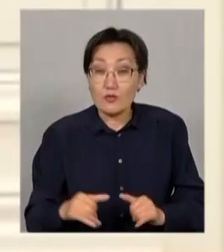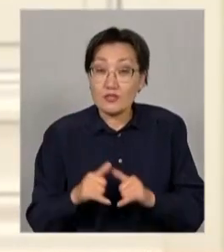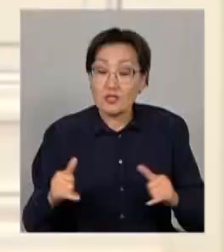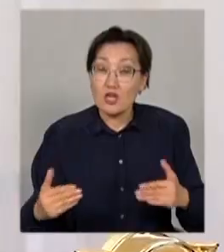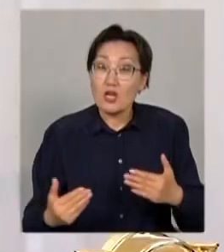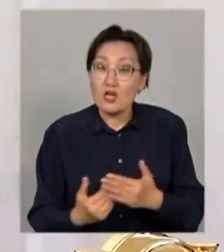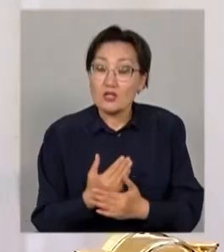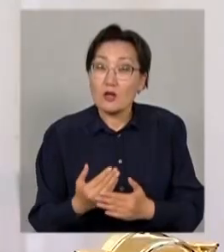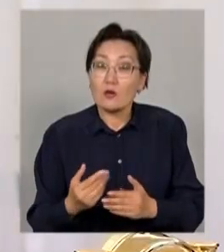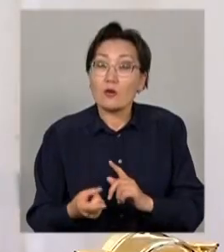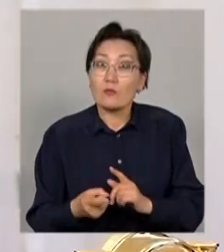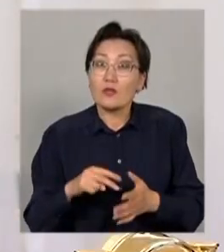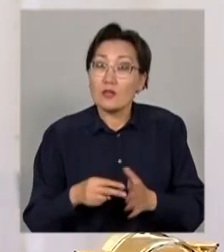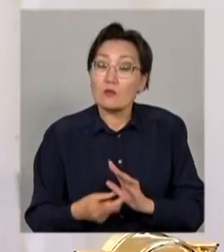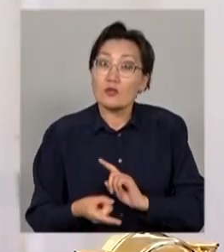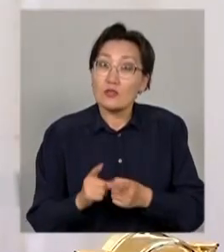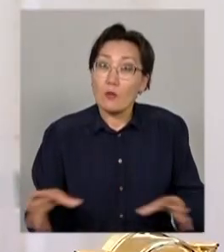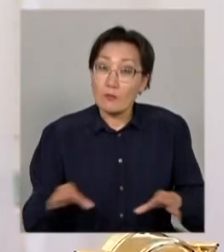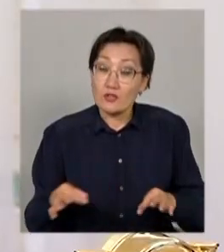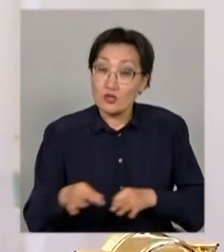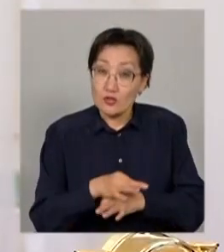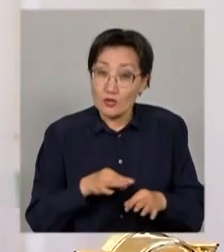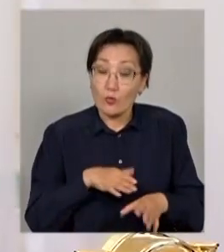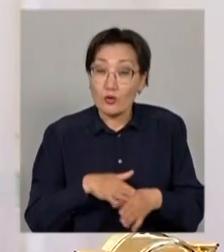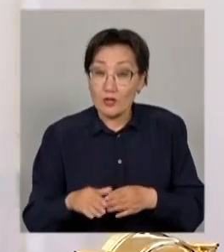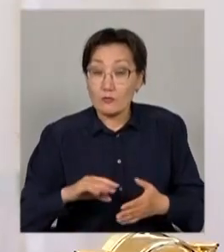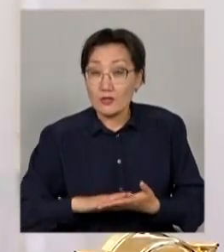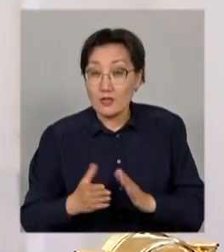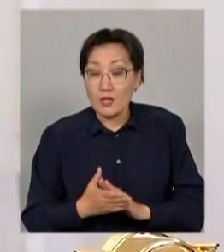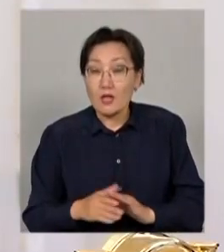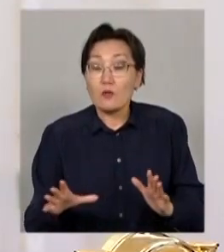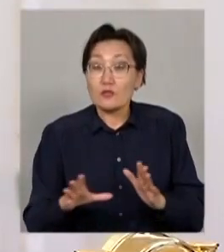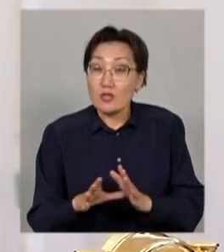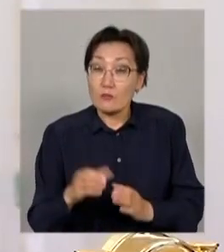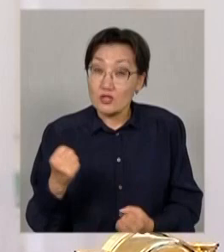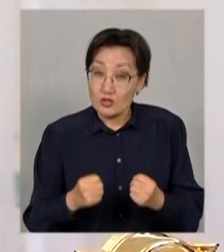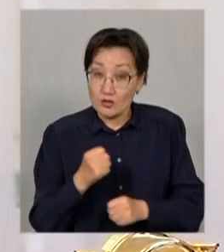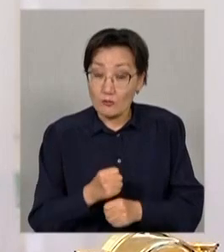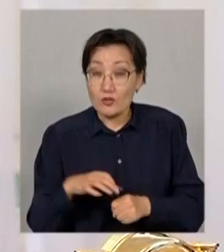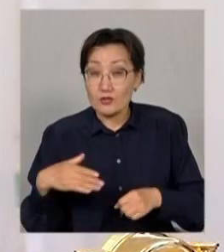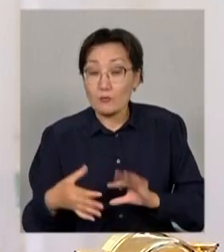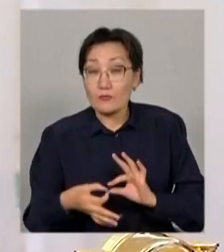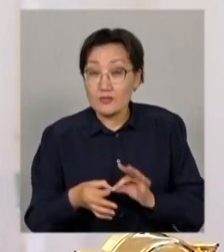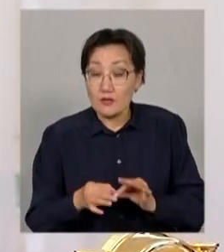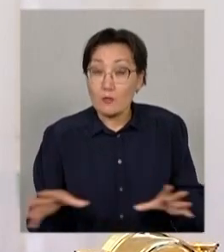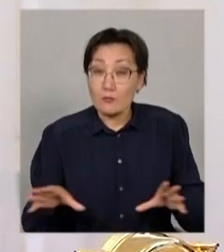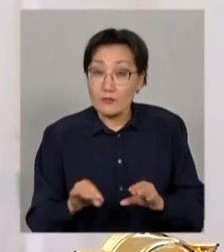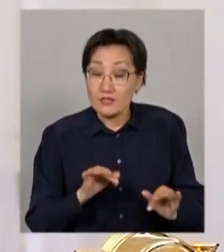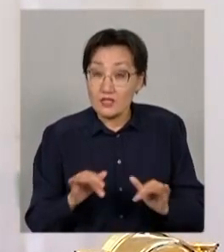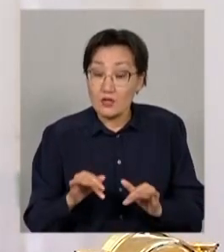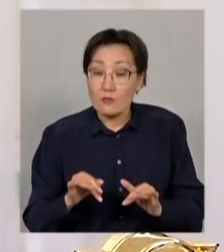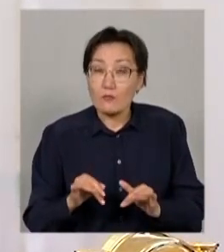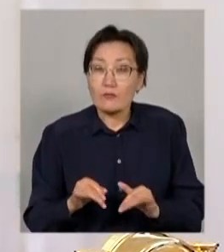жаңа көзіне айналатын бірлескен жобаларды іске қосуға келістік. Энергетика мен машина жасауда екі жақты өзара іс-қимылды